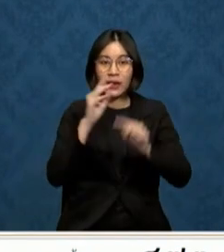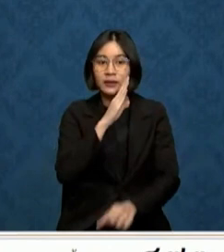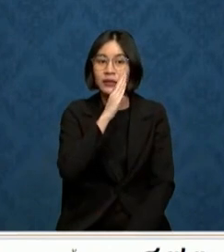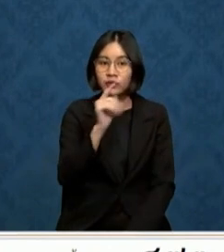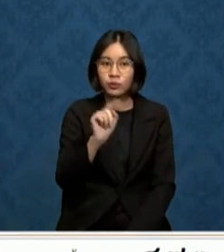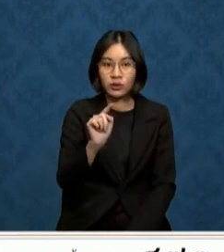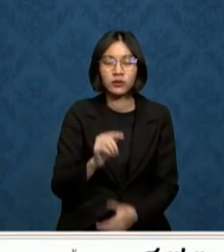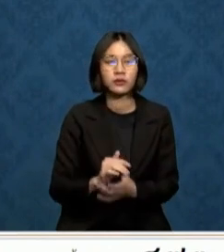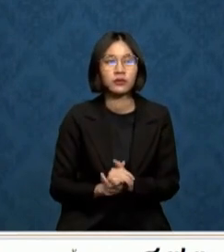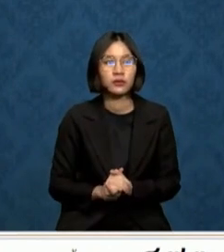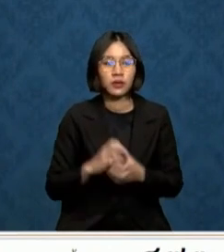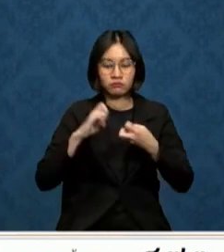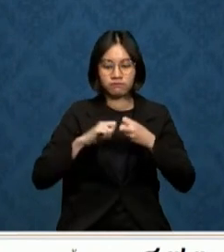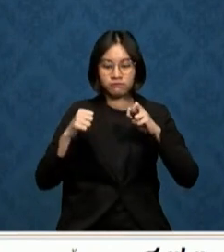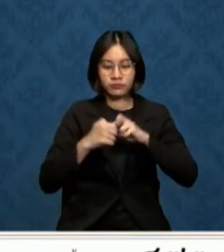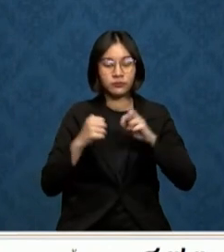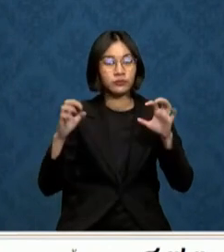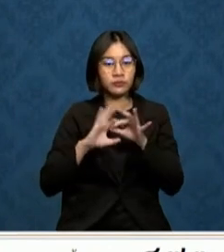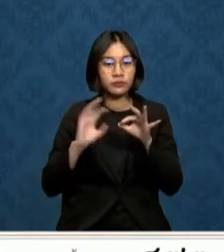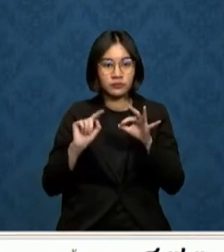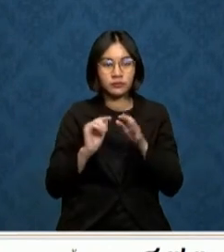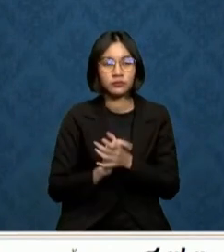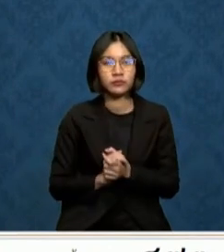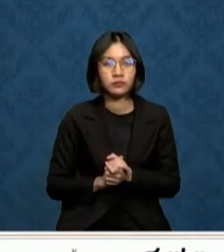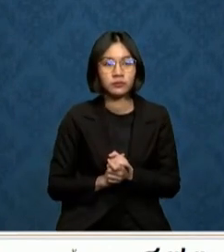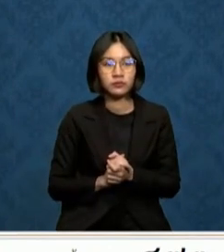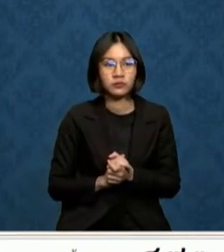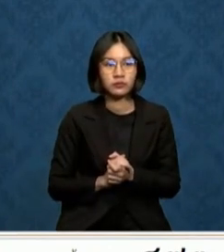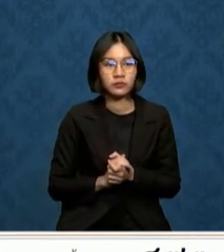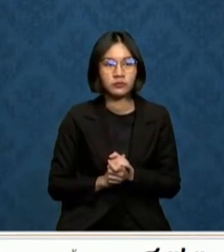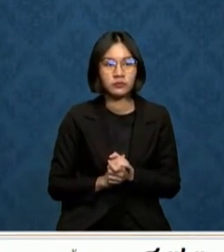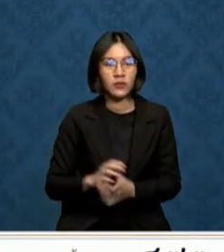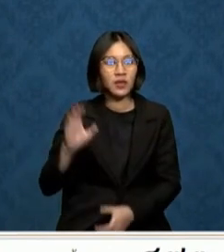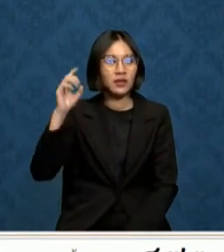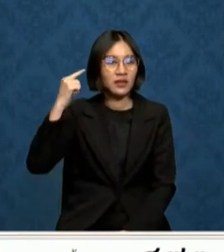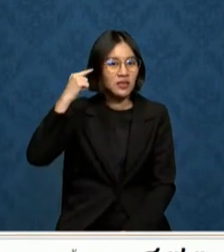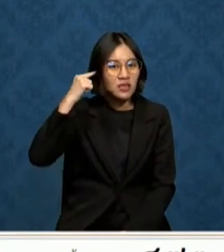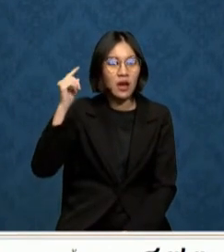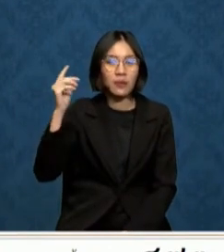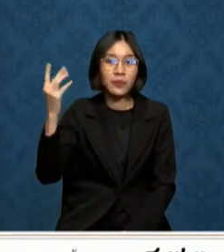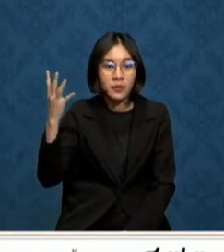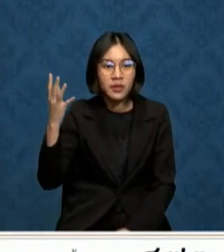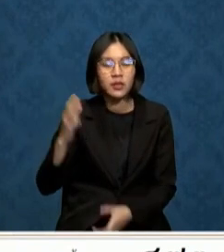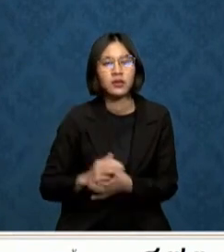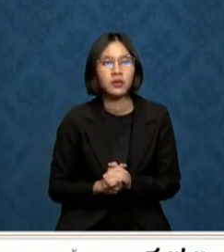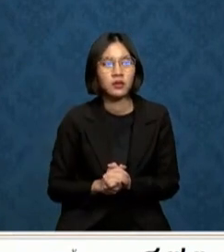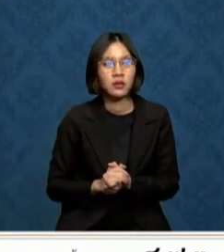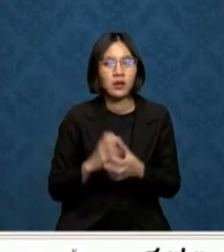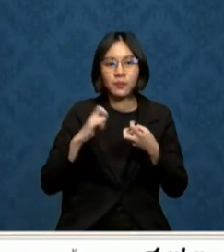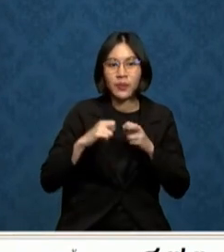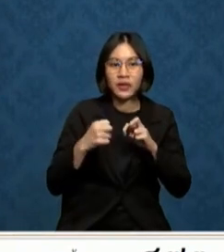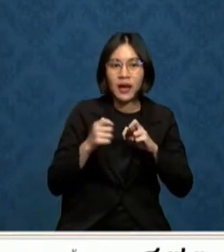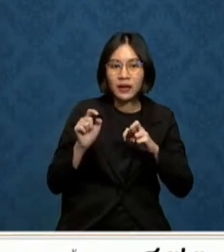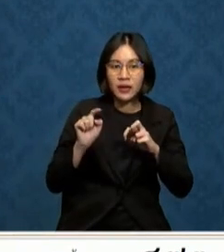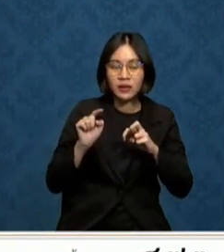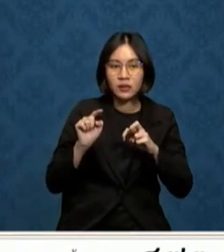ามถ้าเกิดปัญหาในเรื่องของการไม่ไว้เนื้อเชื่อใจแล้วเกิดปัญหา